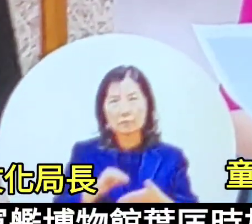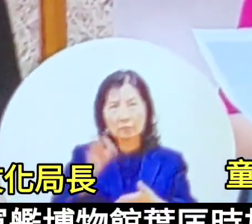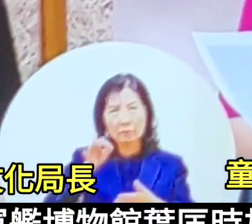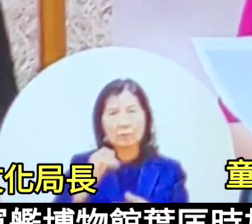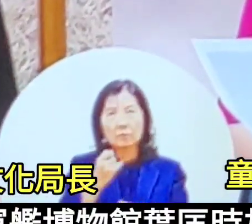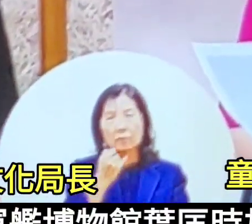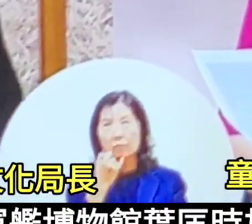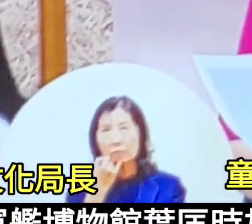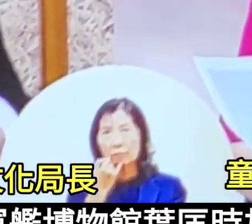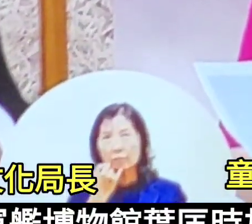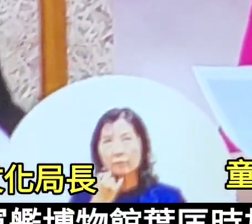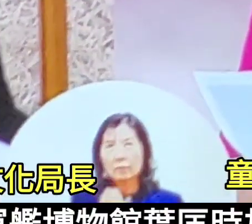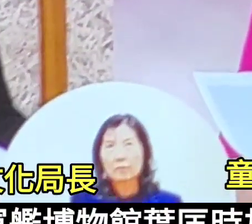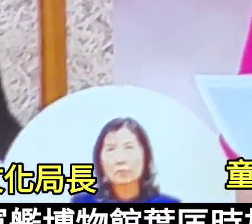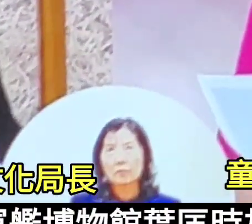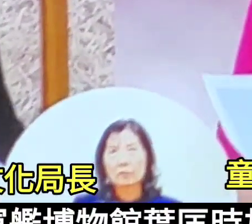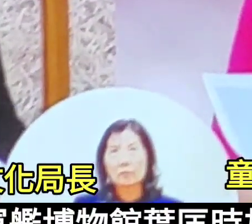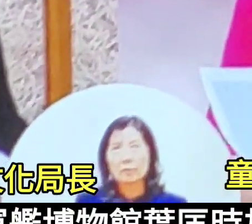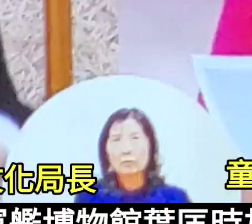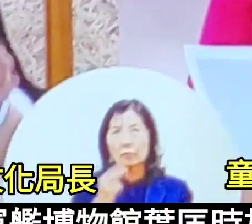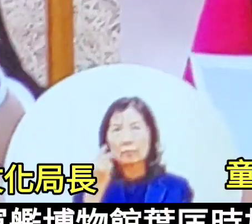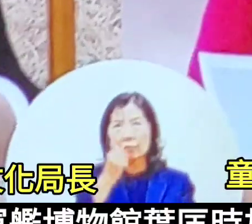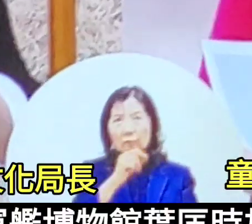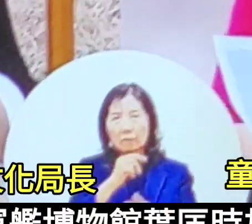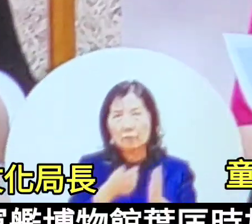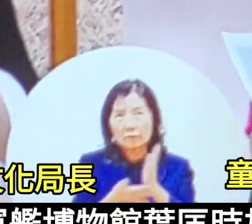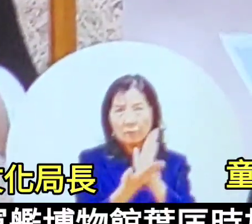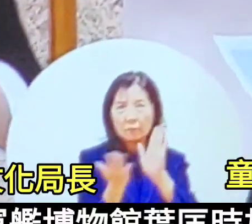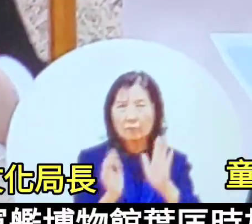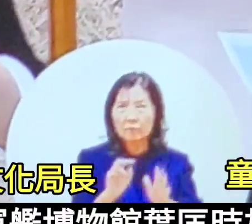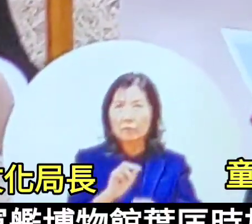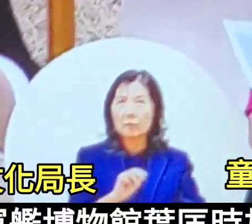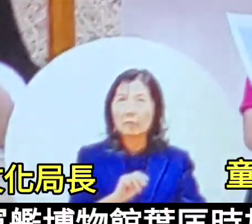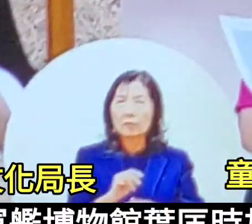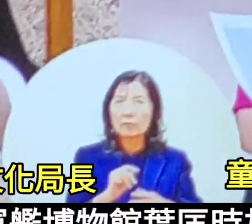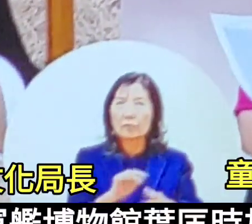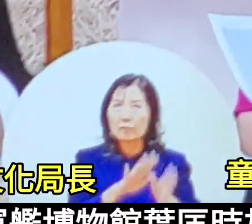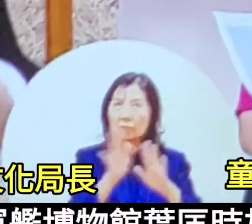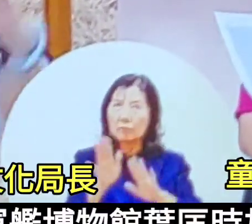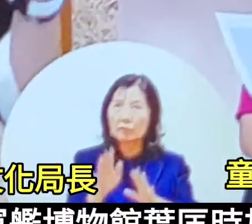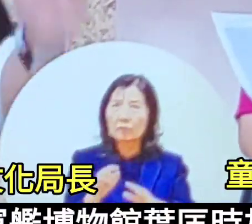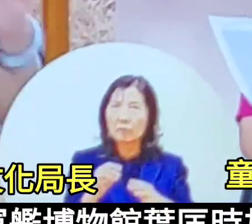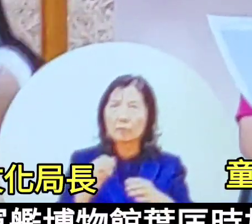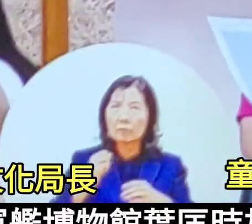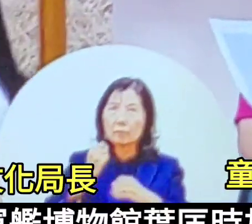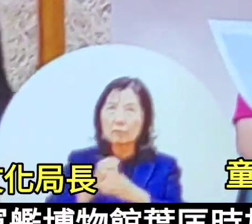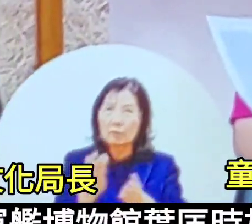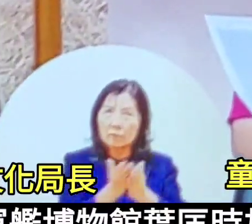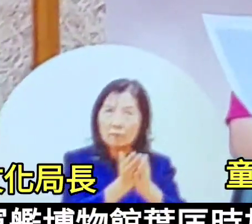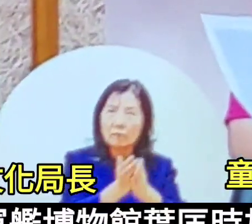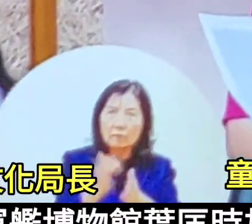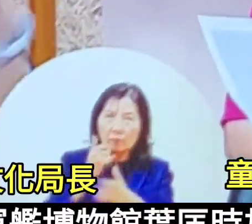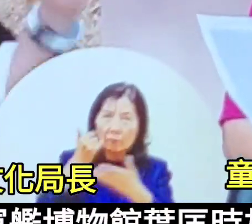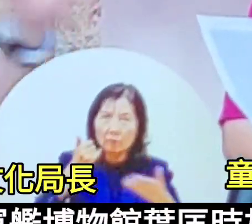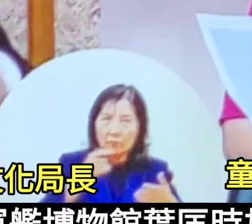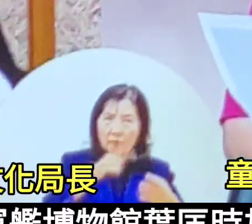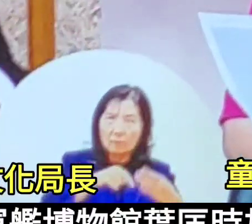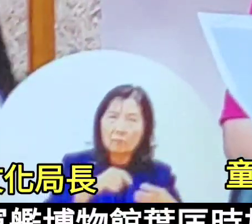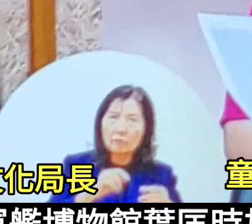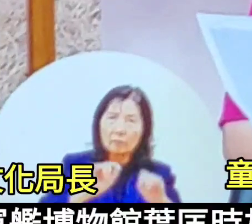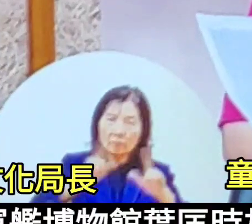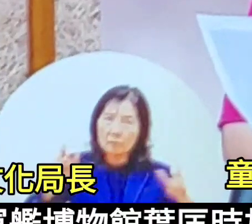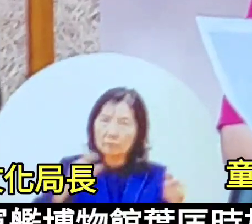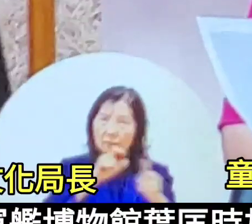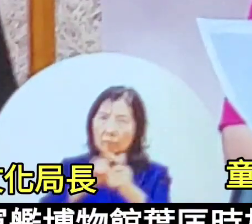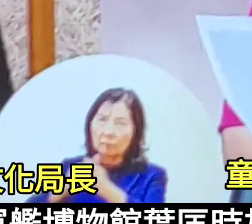是不是有可以用比较特展的方式，然后把整个军舰跟海事按照不同的主题、